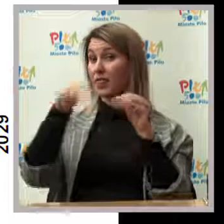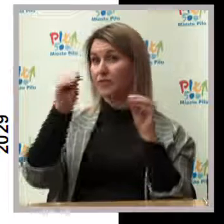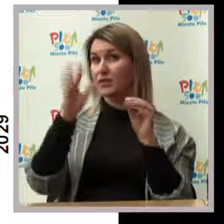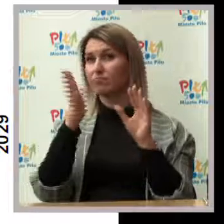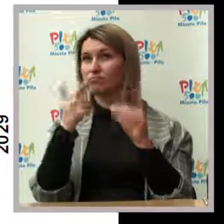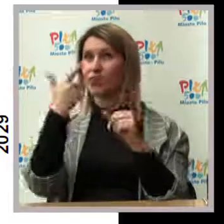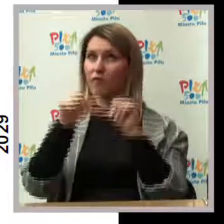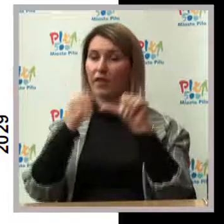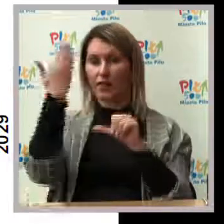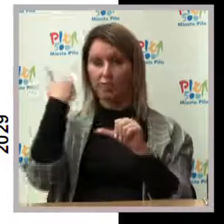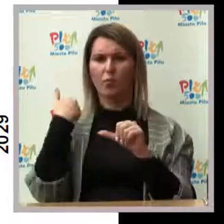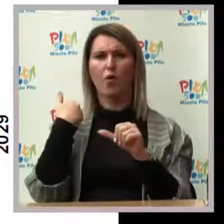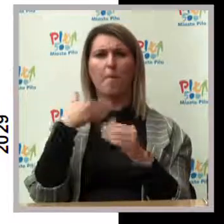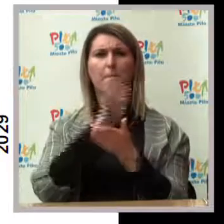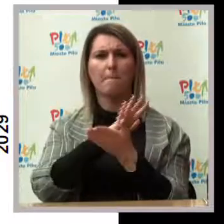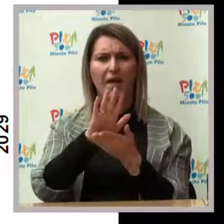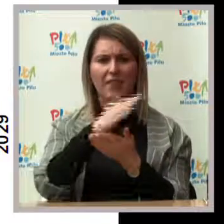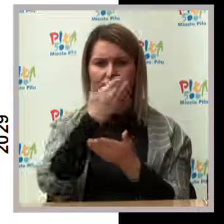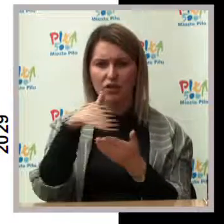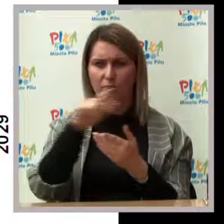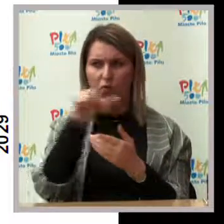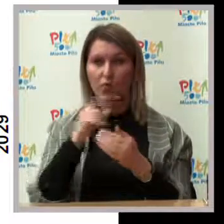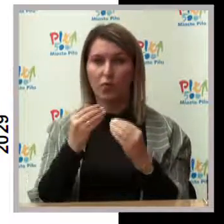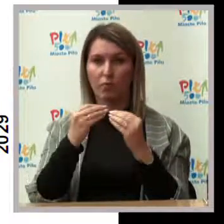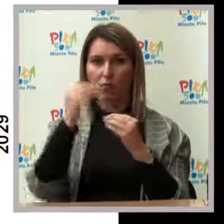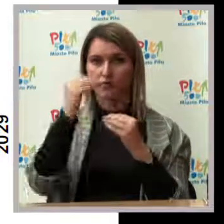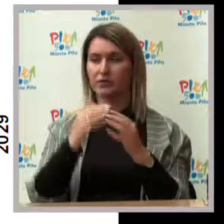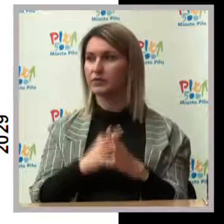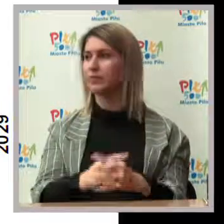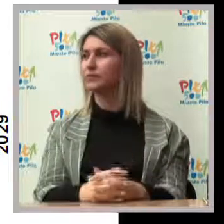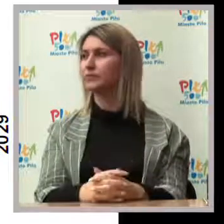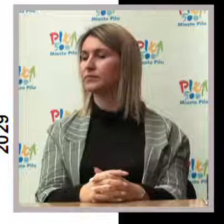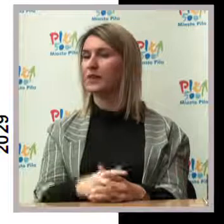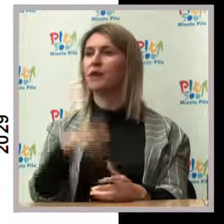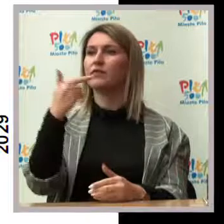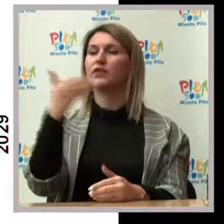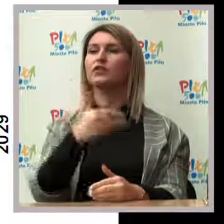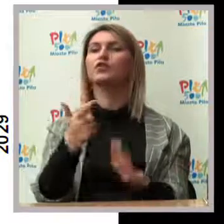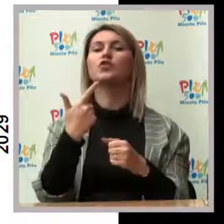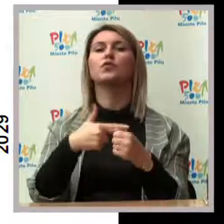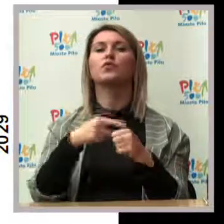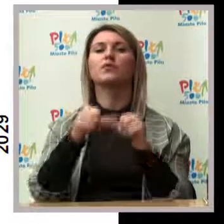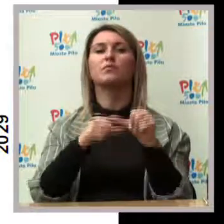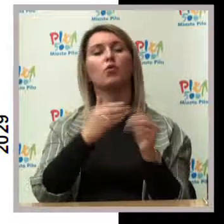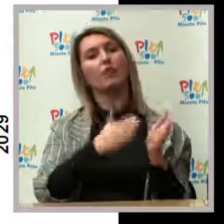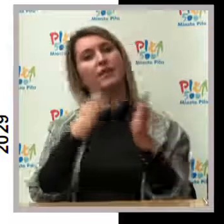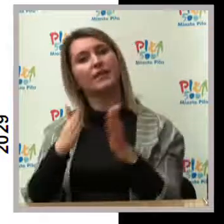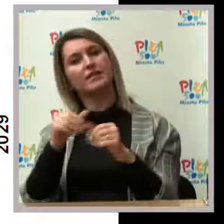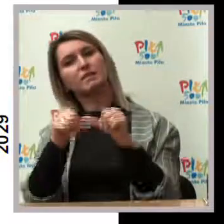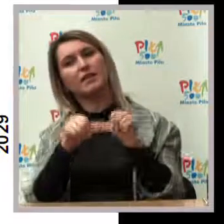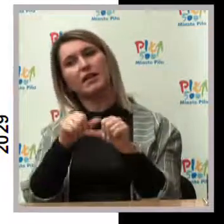dwa lata temu, było to prawie 15 milionów złotych. Proszę Państwa, w roku 2020 i w kolejnych latach ta